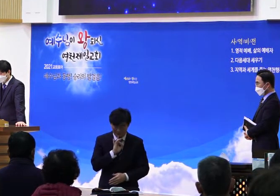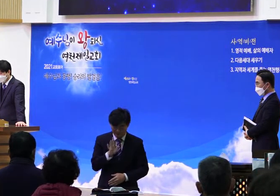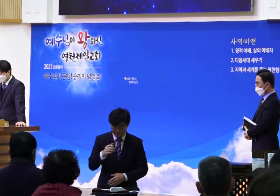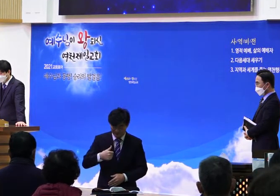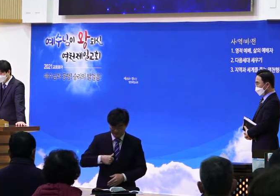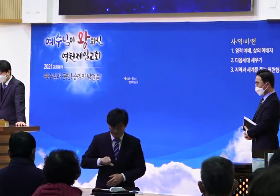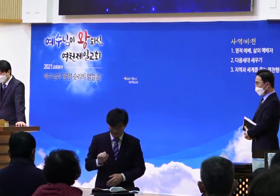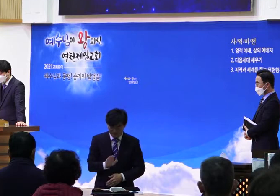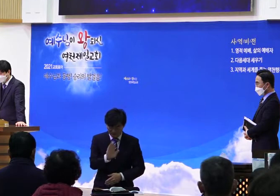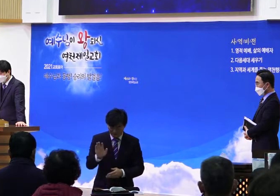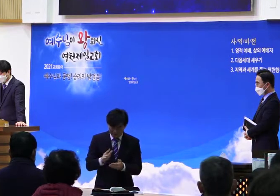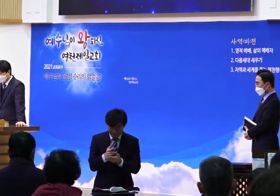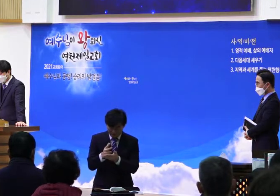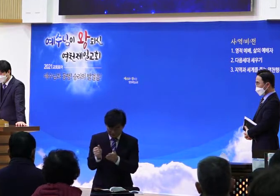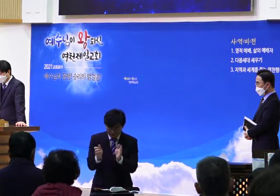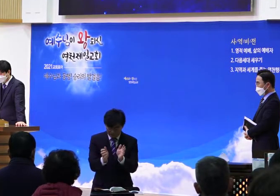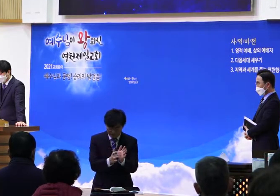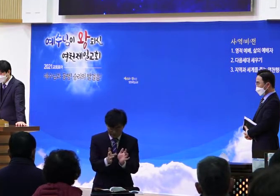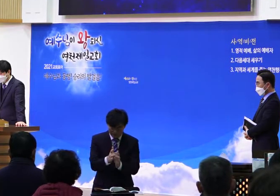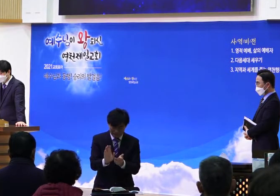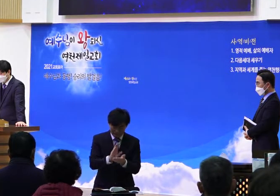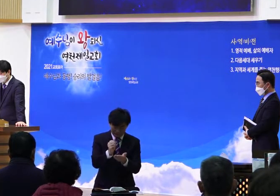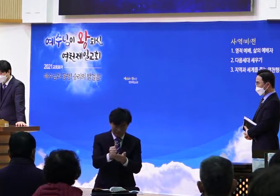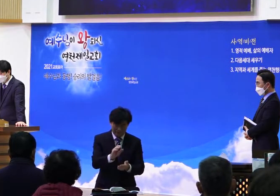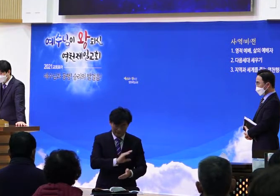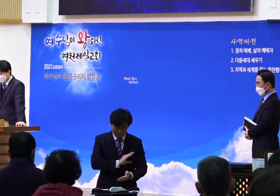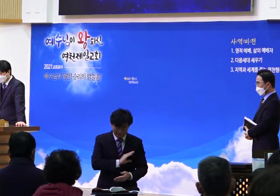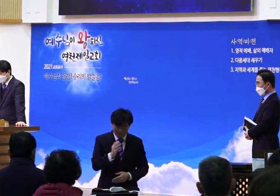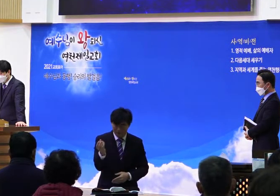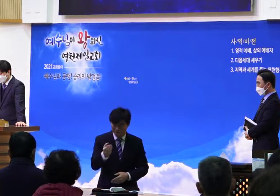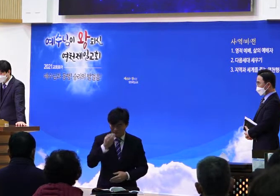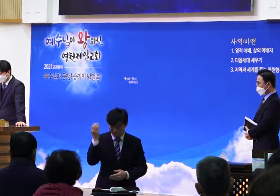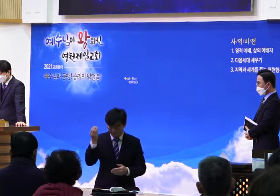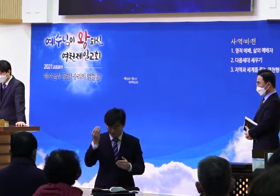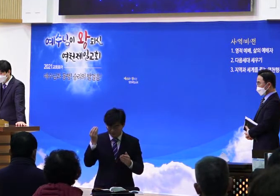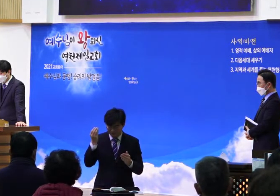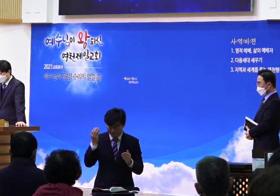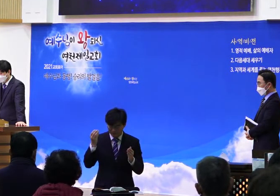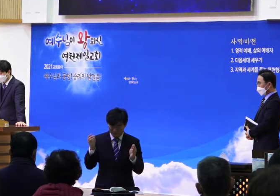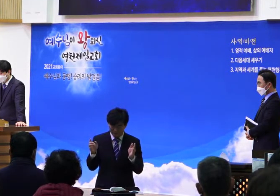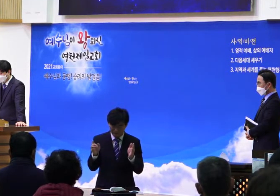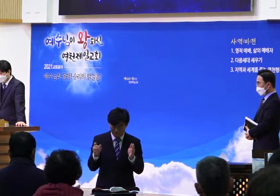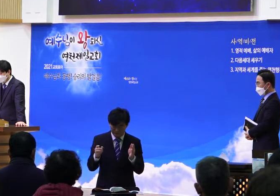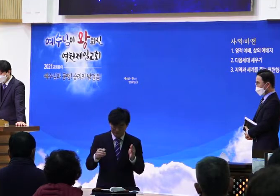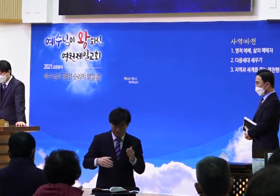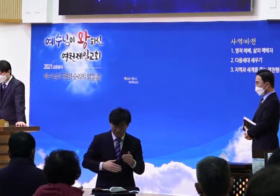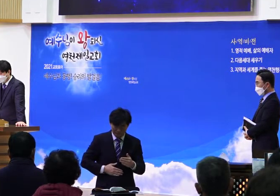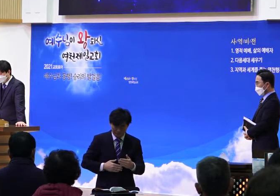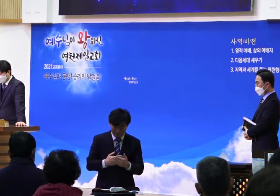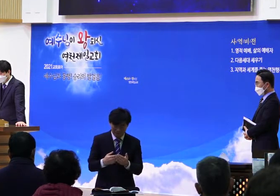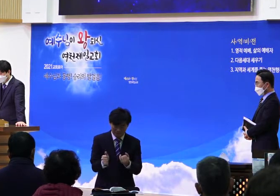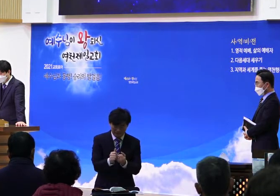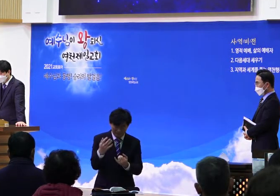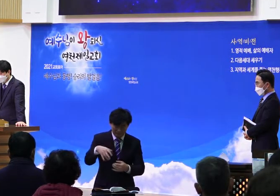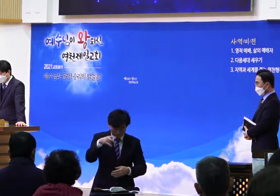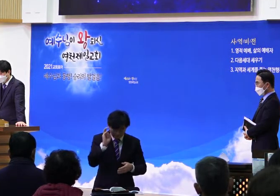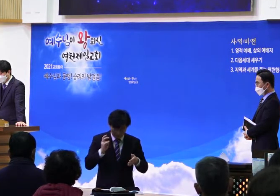주 예수 그리스도를 믿습니다. 그는 성령으로 잉태되어 공정녀 마리아에게서 나시고